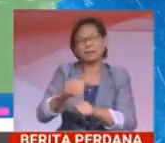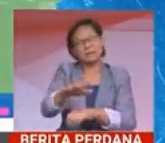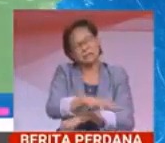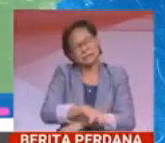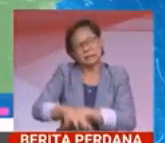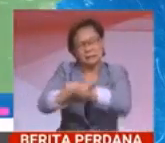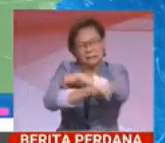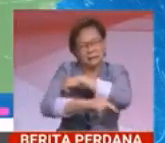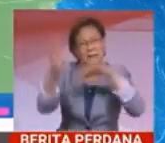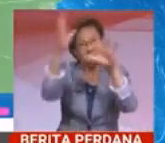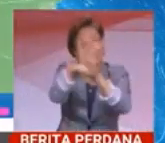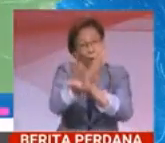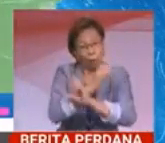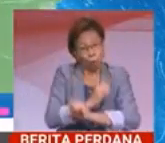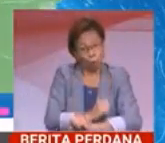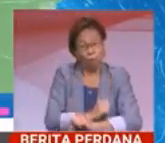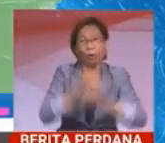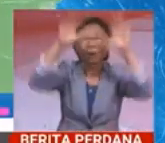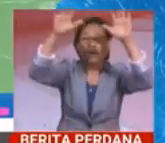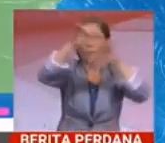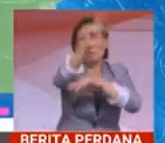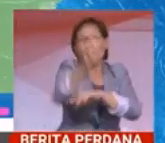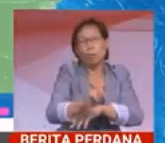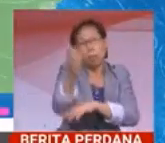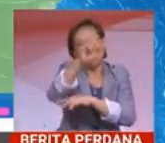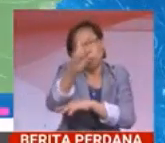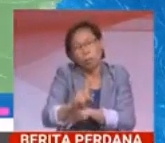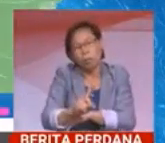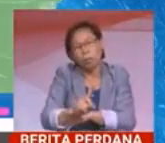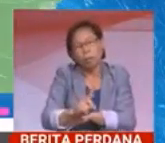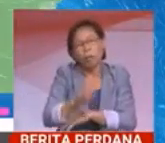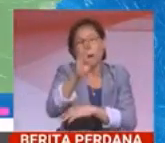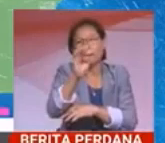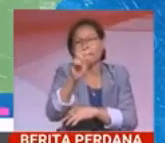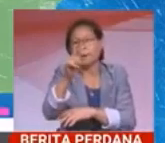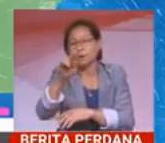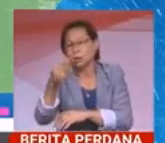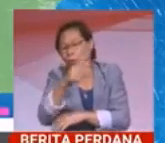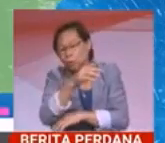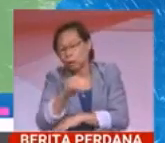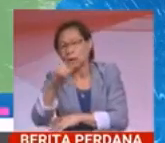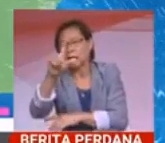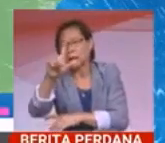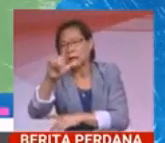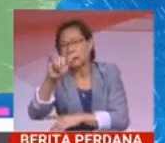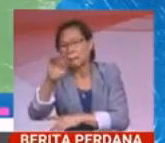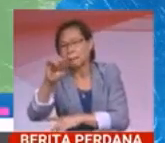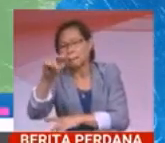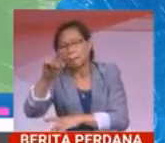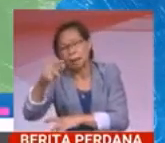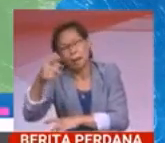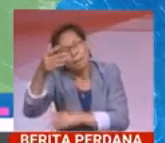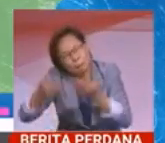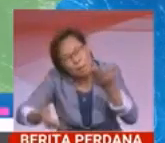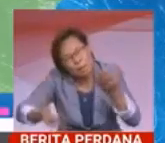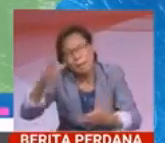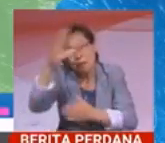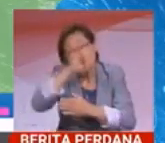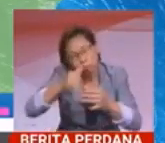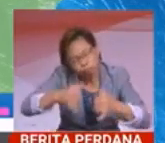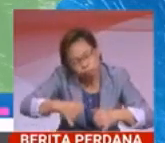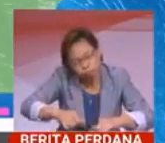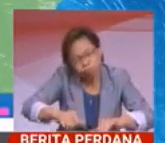disekitar negeri sarawak hanya ribu petani di sebagai betung dan juga di paha gelimpang ini disampaikan akan